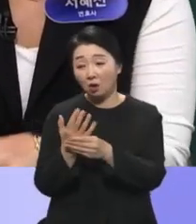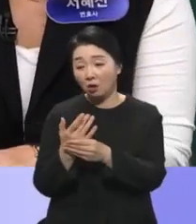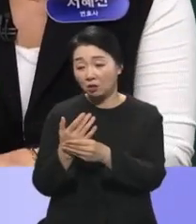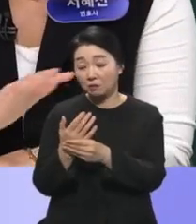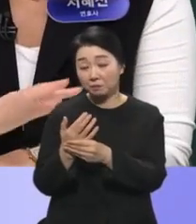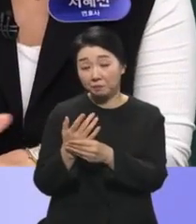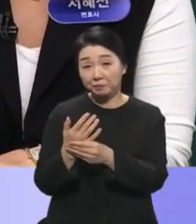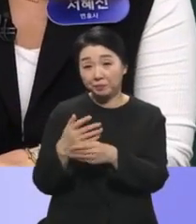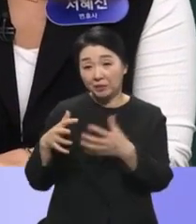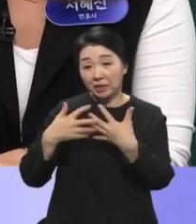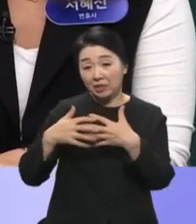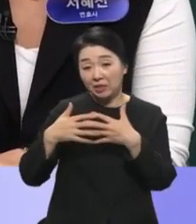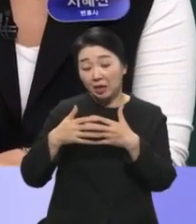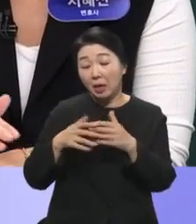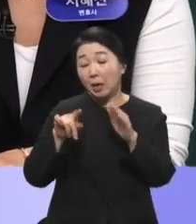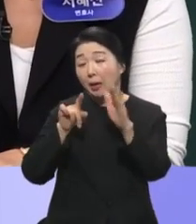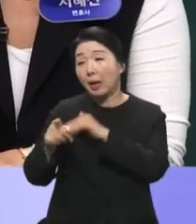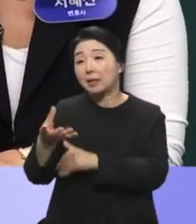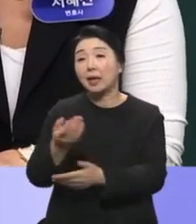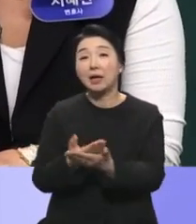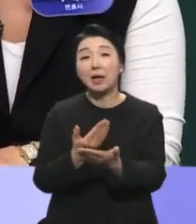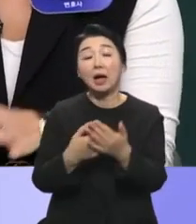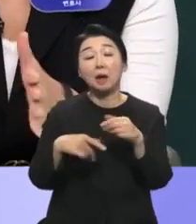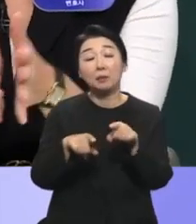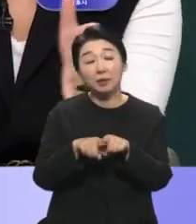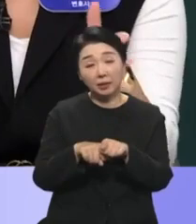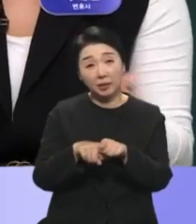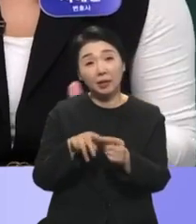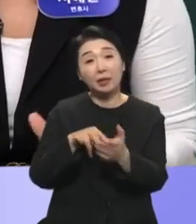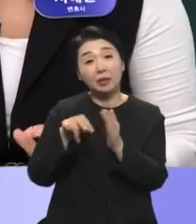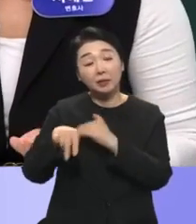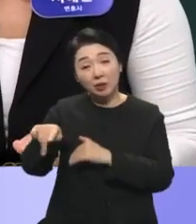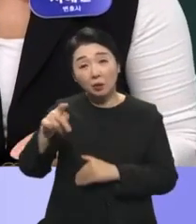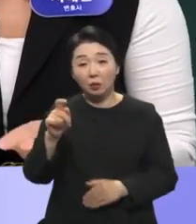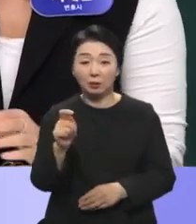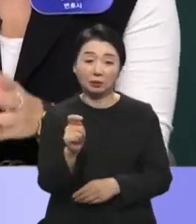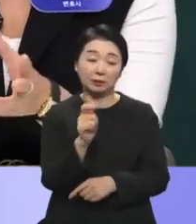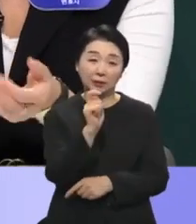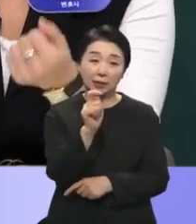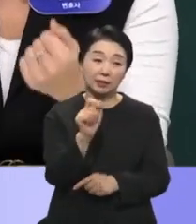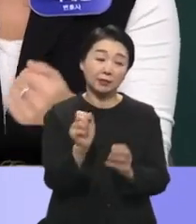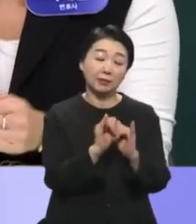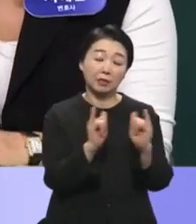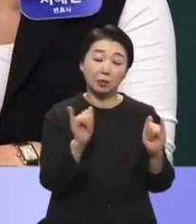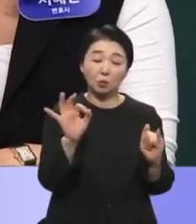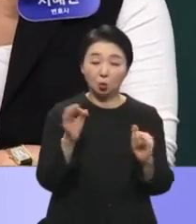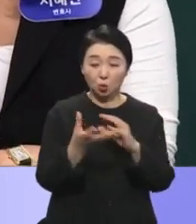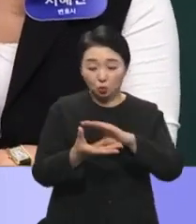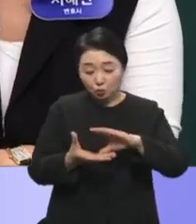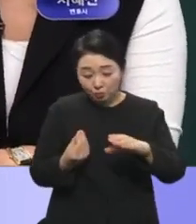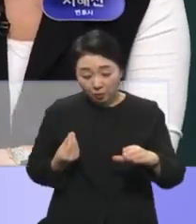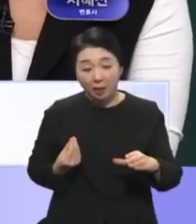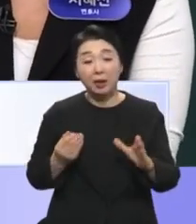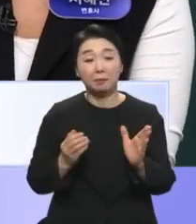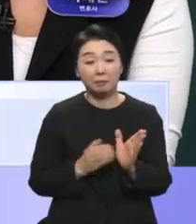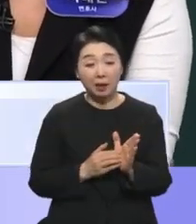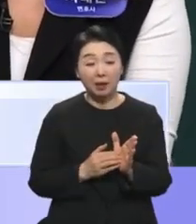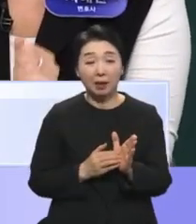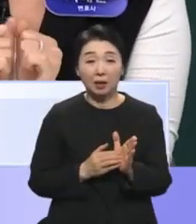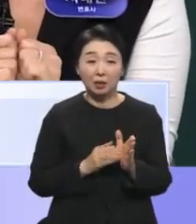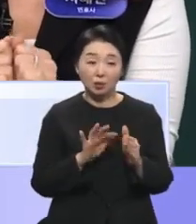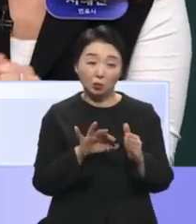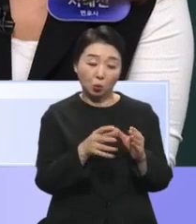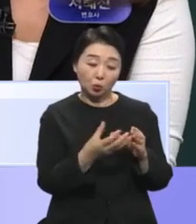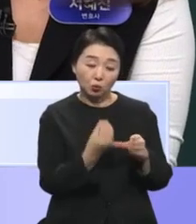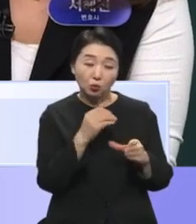atmg 유도를 합니다 그래서 함께 내려서 택시 기사님이 자신의 그 계좌로 일단 돈을 출금을 하겠죠데 그 출금할 때 그